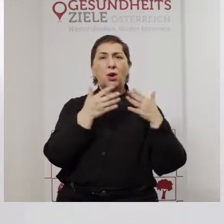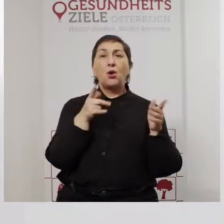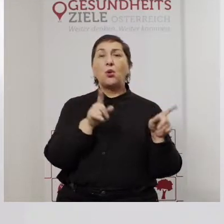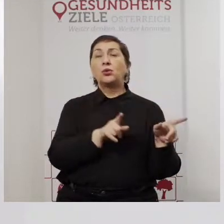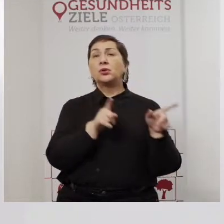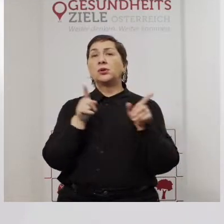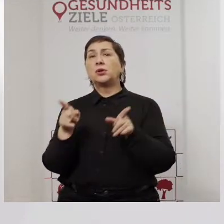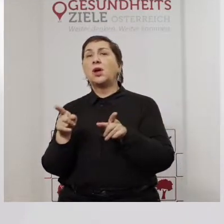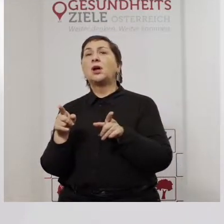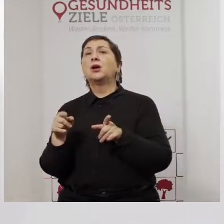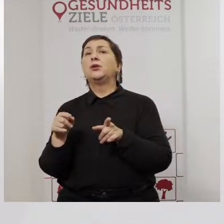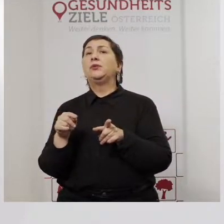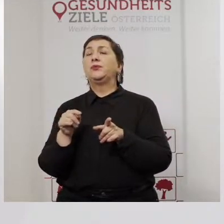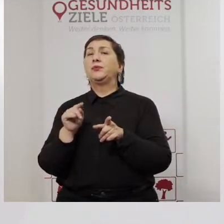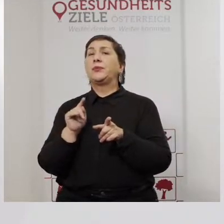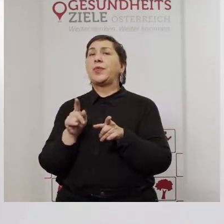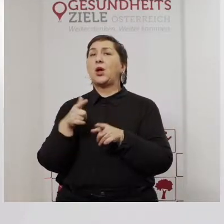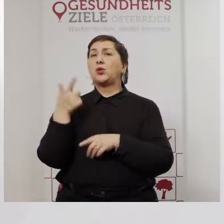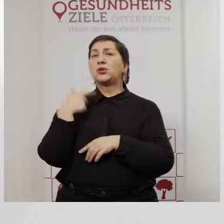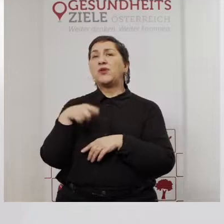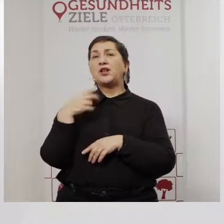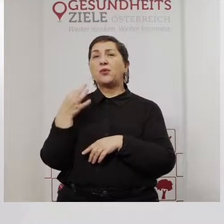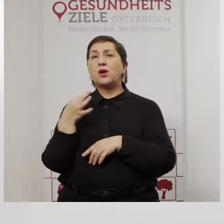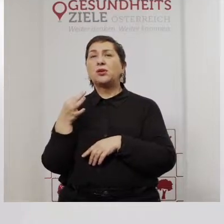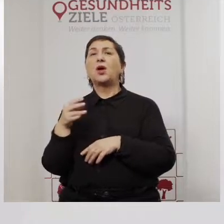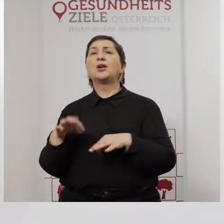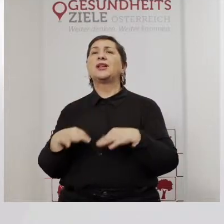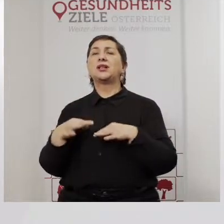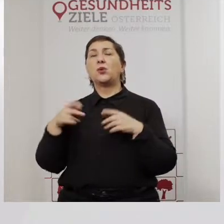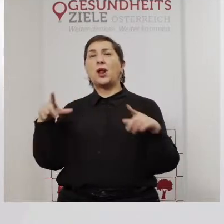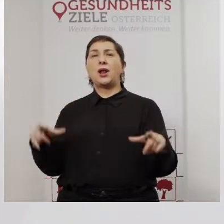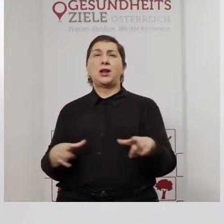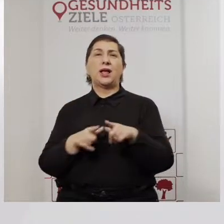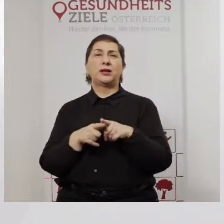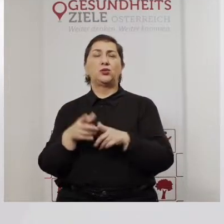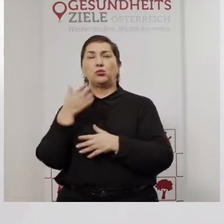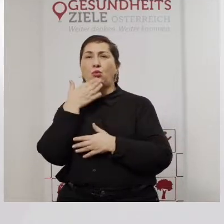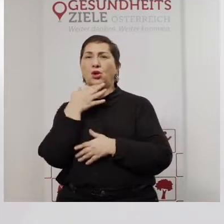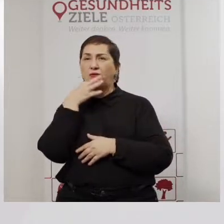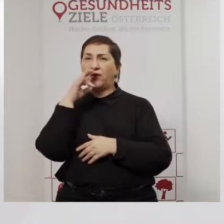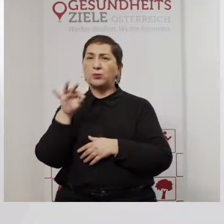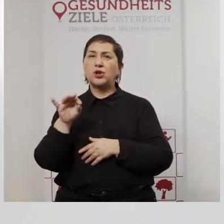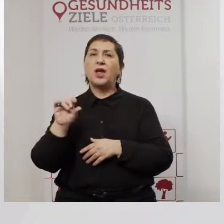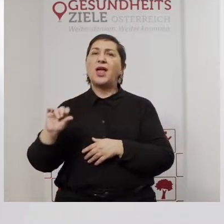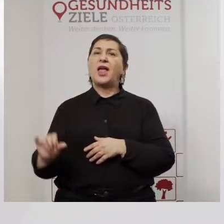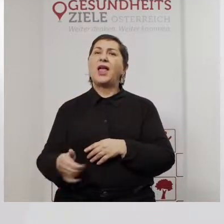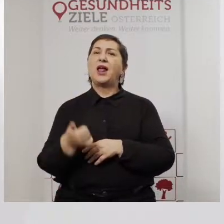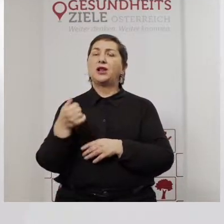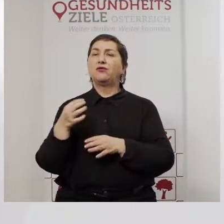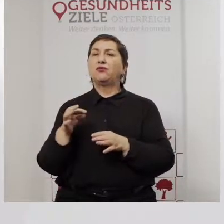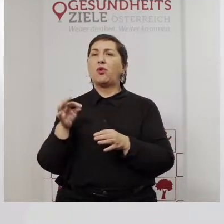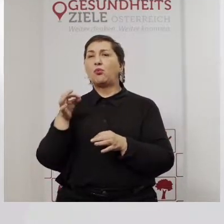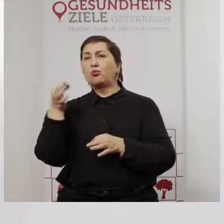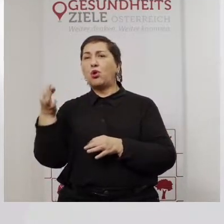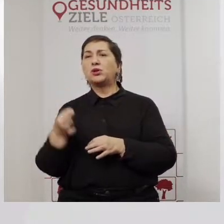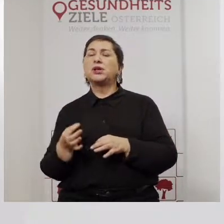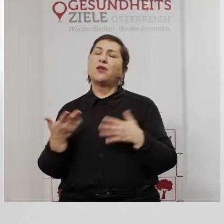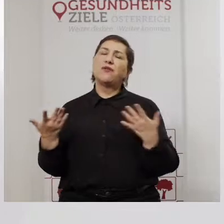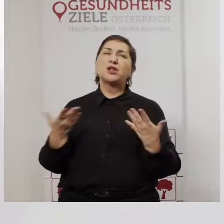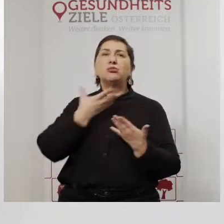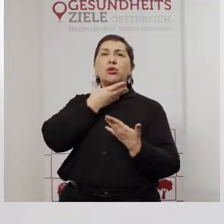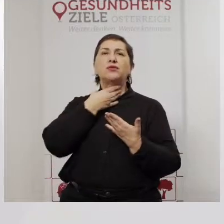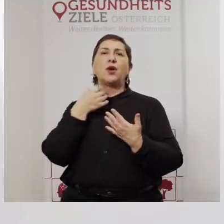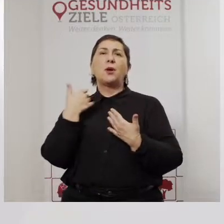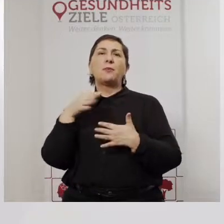22% dieser Antworten betrafen die Verbesserung von Gesundheitsleistungen. 11%, da ging es um spezielle Bedürfnisse